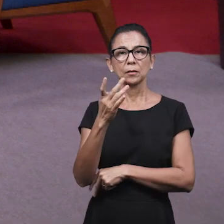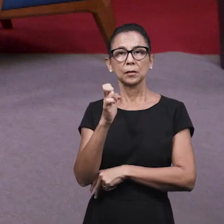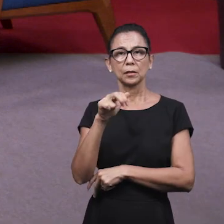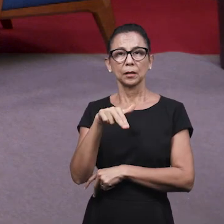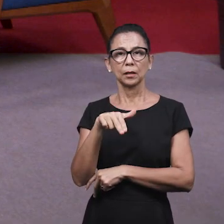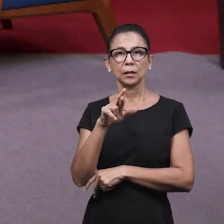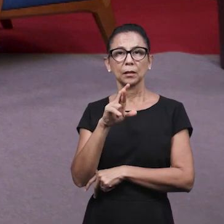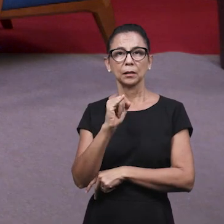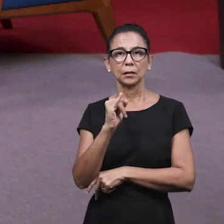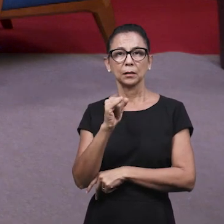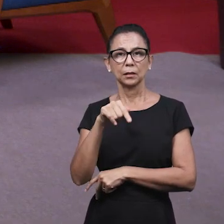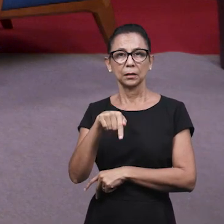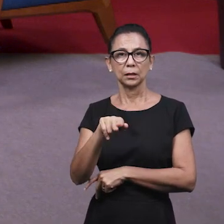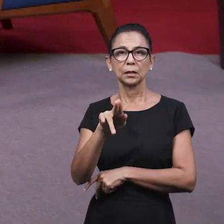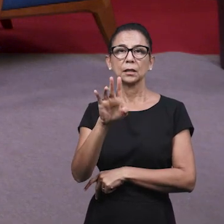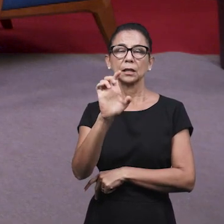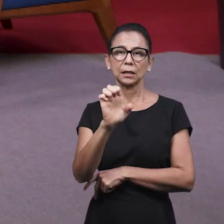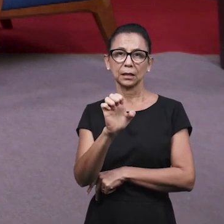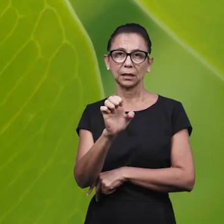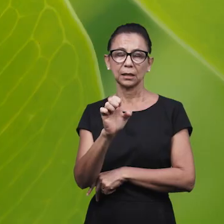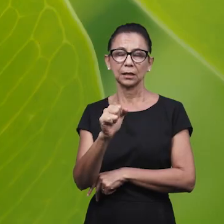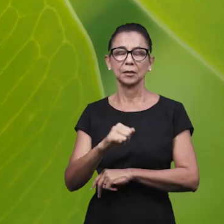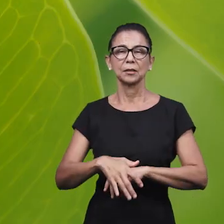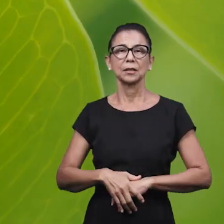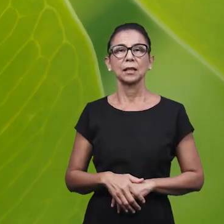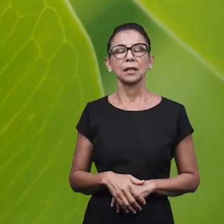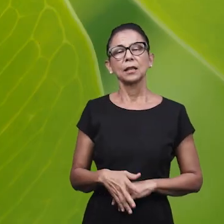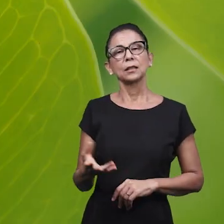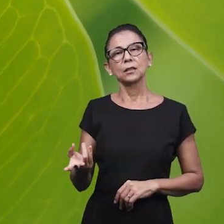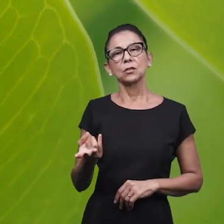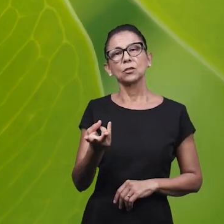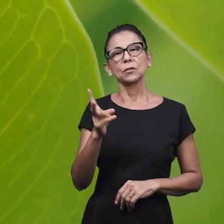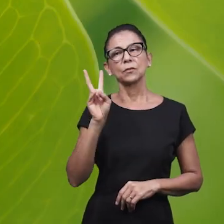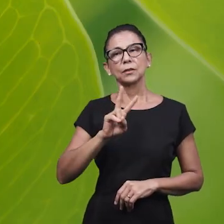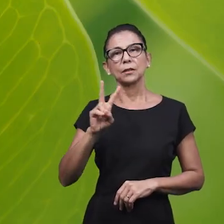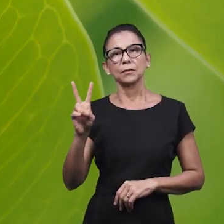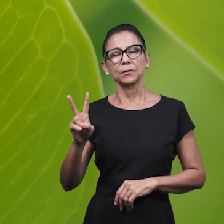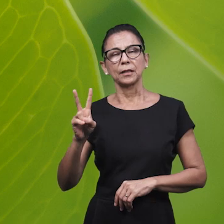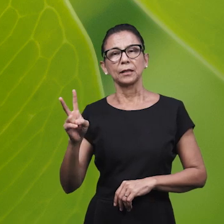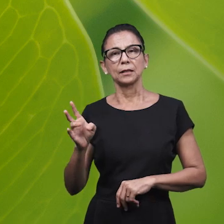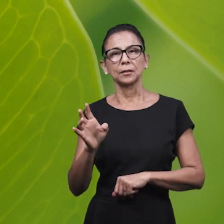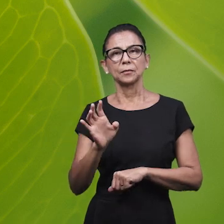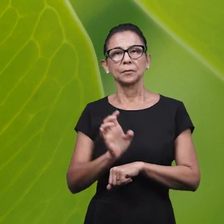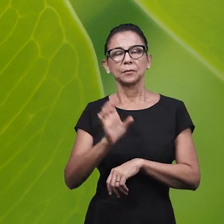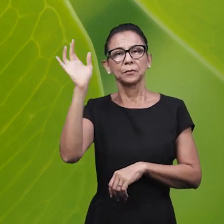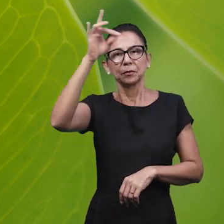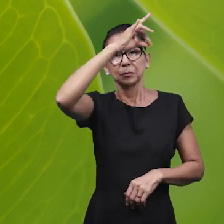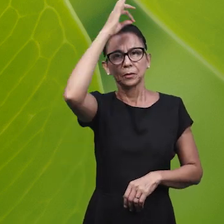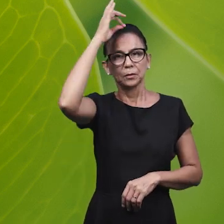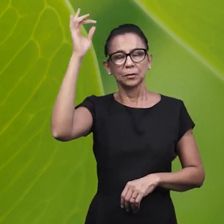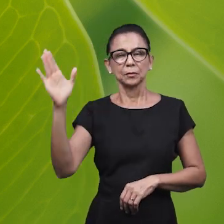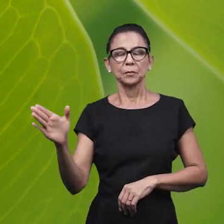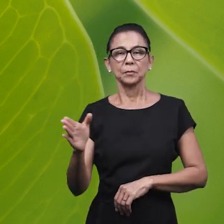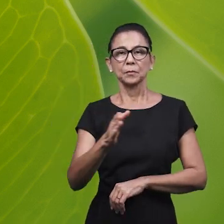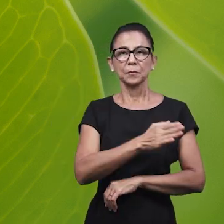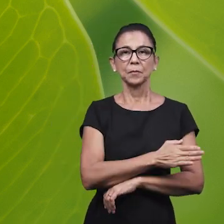de l'église de Praia da Costa 4, dans La Paix du Seigneur, mes frères. Je m'appelle